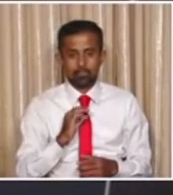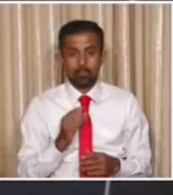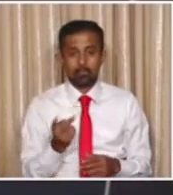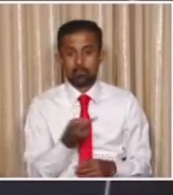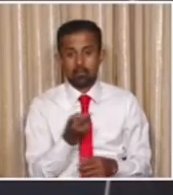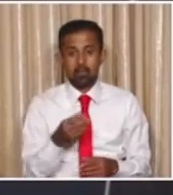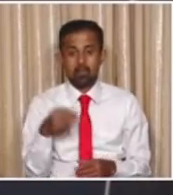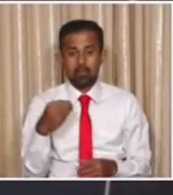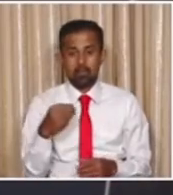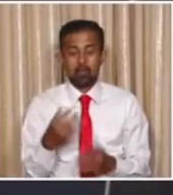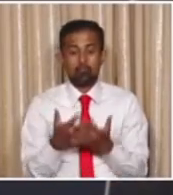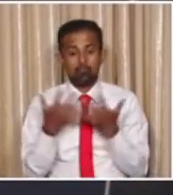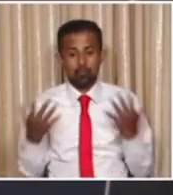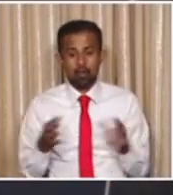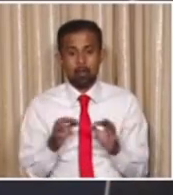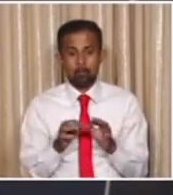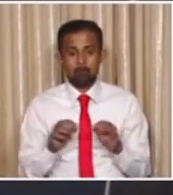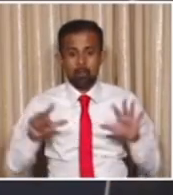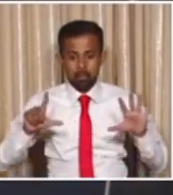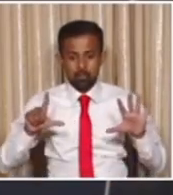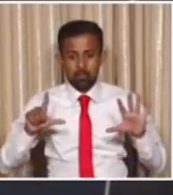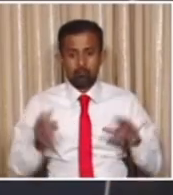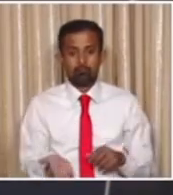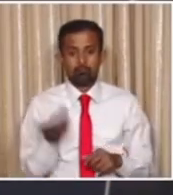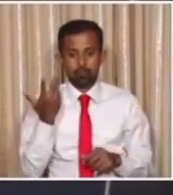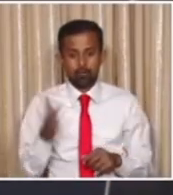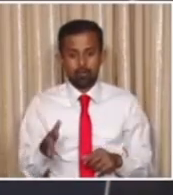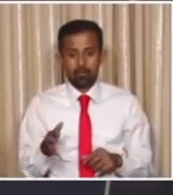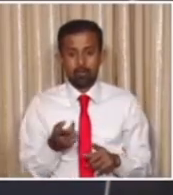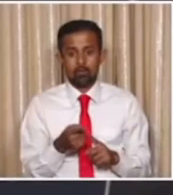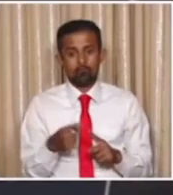ද්විපාර්ශික ණය සෑහෙන ප්‍රමාණයක් බිලියන 7කට වැඩි ඒක වෙනම